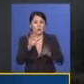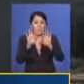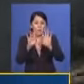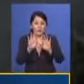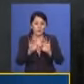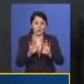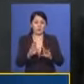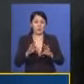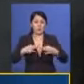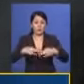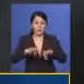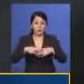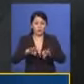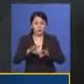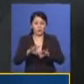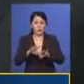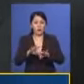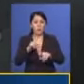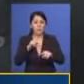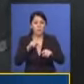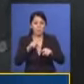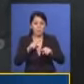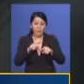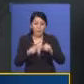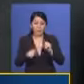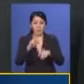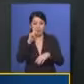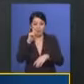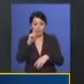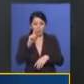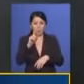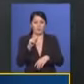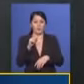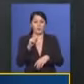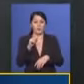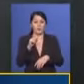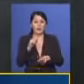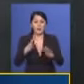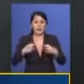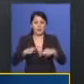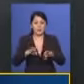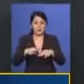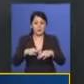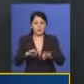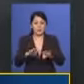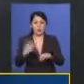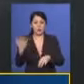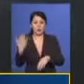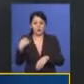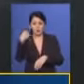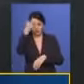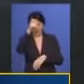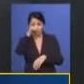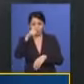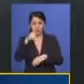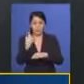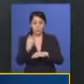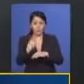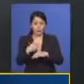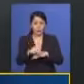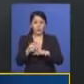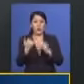заносам. Там, когда у нас в пробках, можно сказать, остаемся на несколько... В этом году, значит, мы в прошлом году уже мы приобрели ее. Так точно,